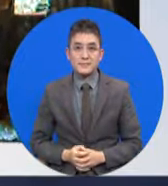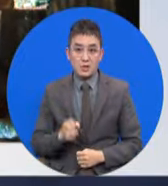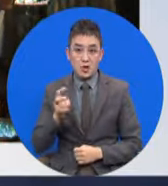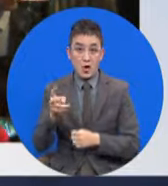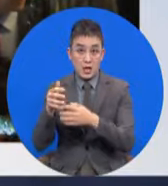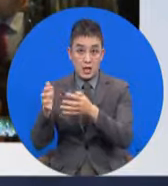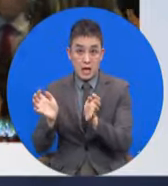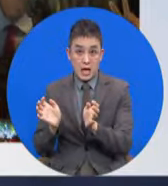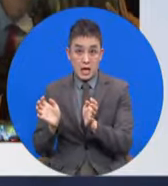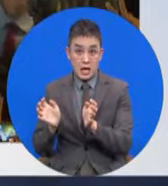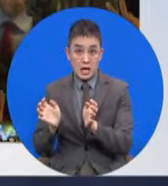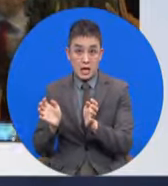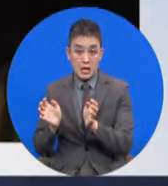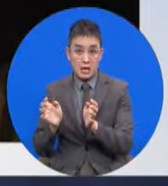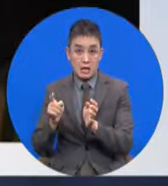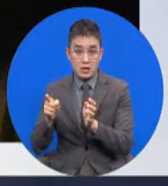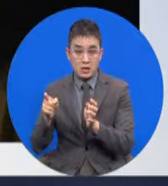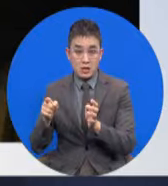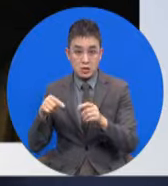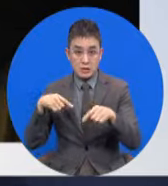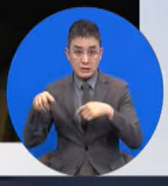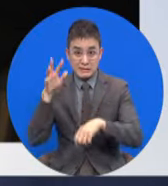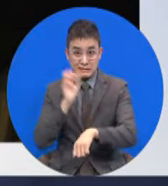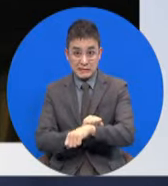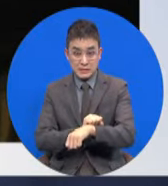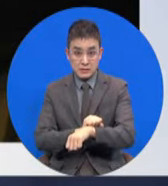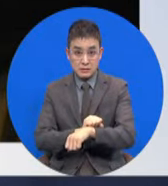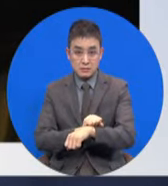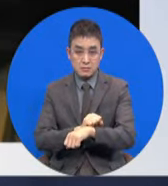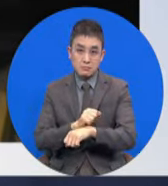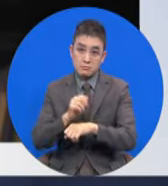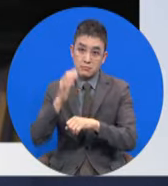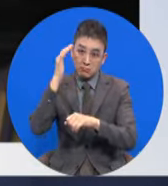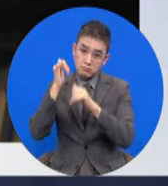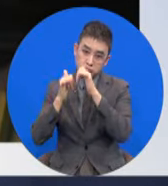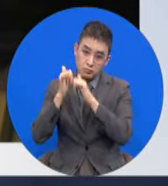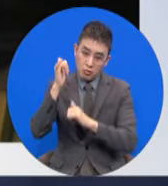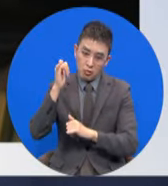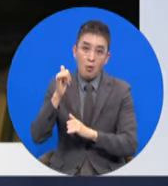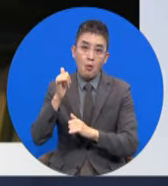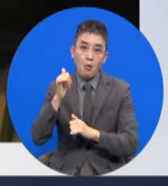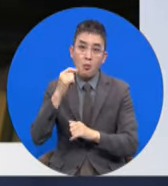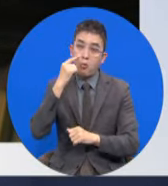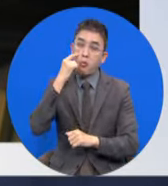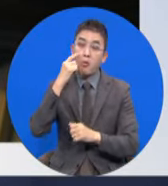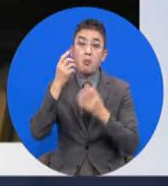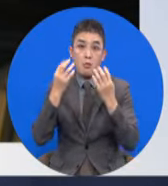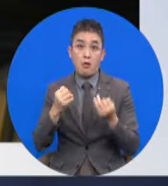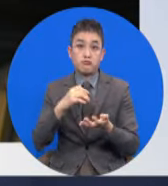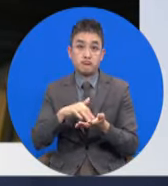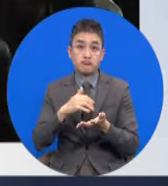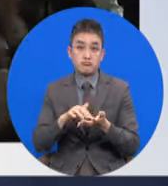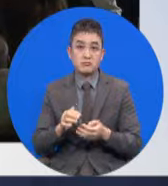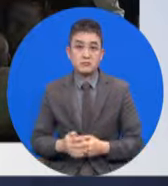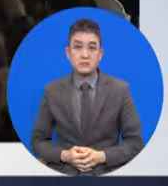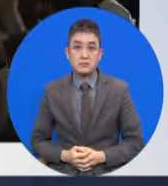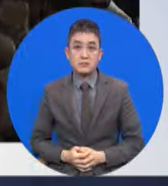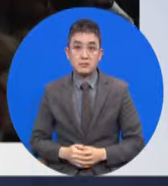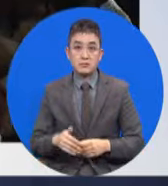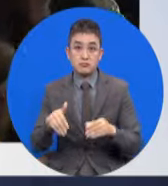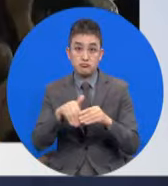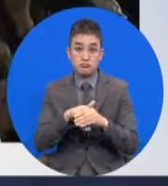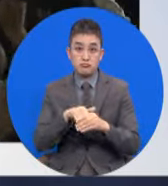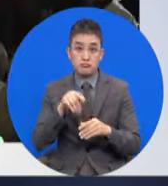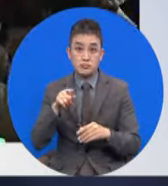여당이 공천을 잘한 경우는 한국 정치에서 곧자 있었습니다. 특수한 상황에서 지난번 선거 문재인 대통령 체제 하에서